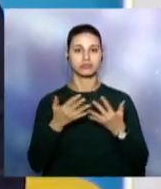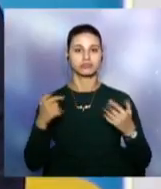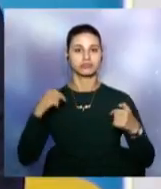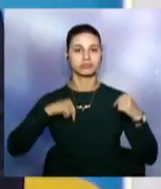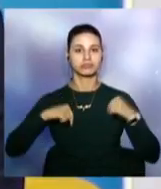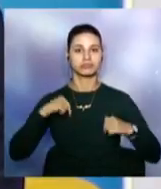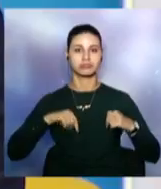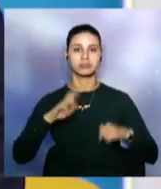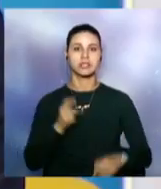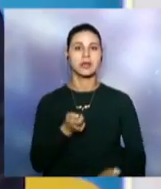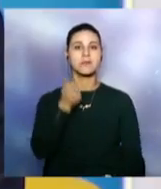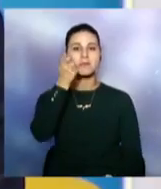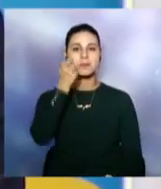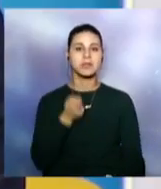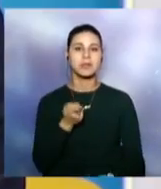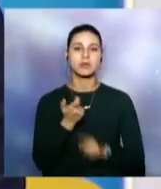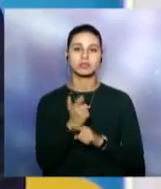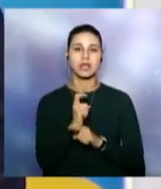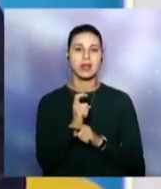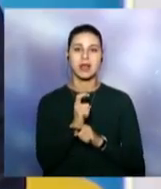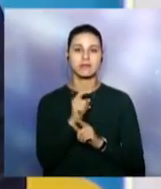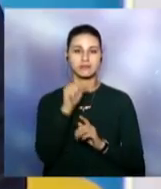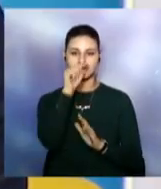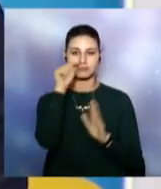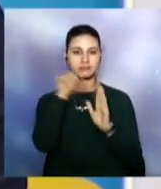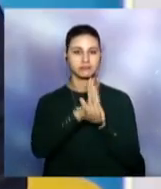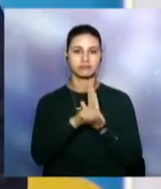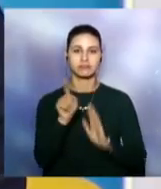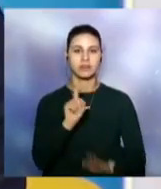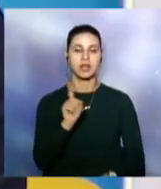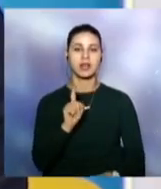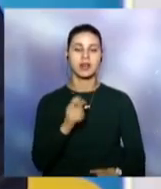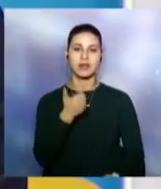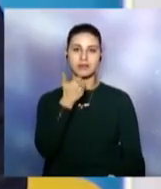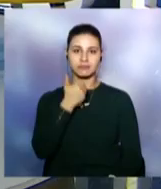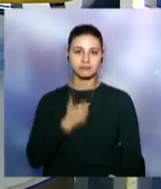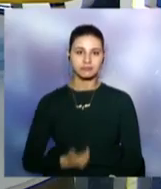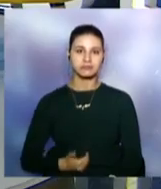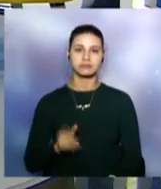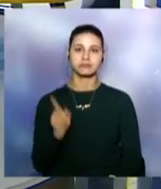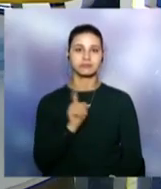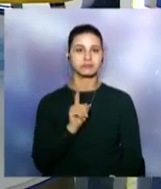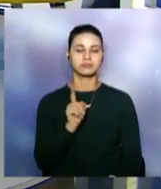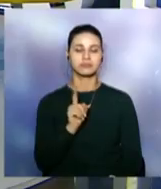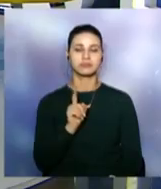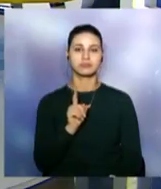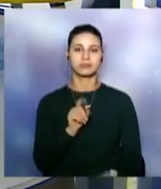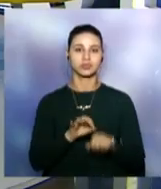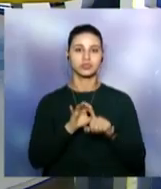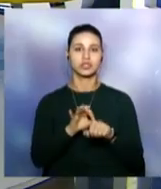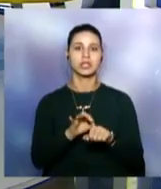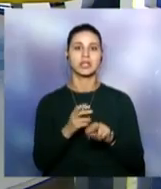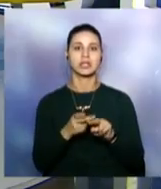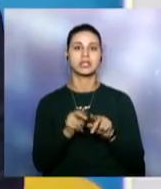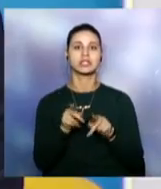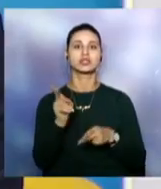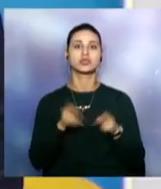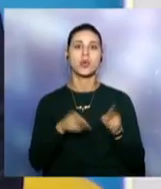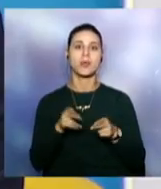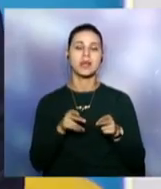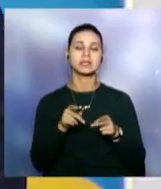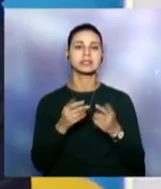და მინიმალური ინვაზიური ჩარევებით, ღია წესით, ანუ გაჭრის გარეშე, ჩატარდეს ის ოპერაციები